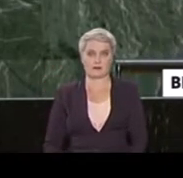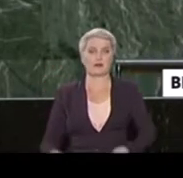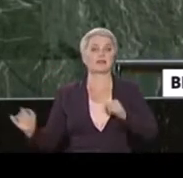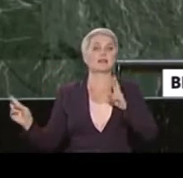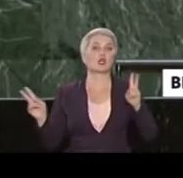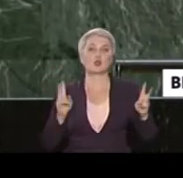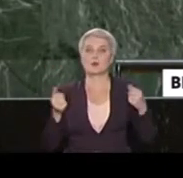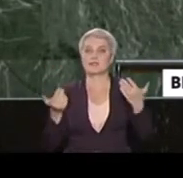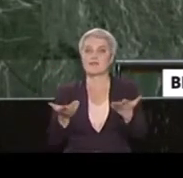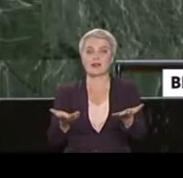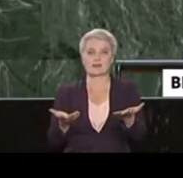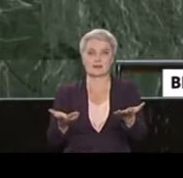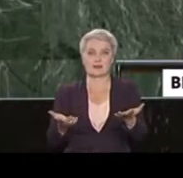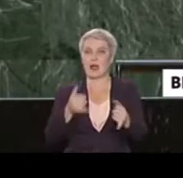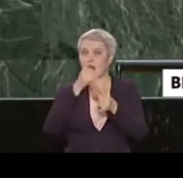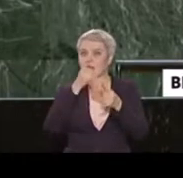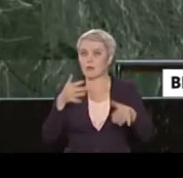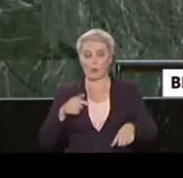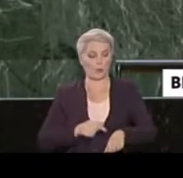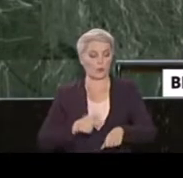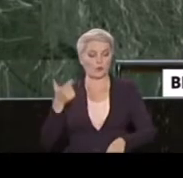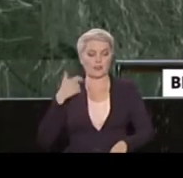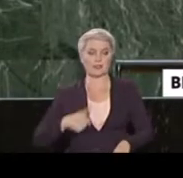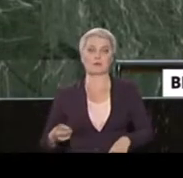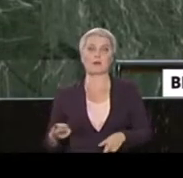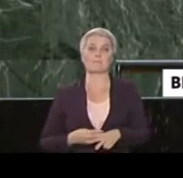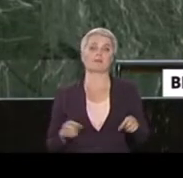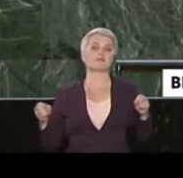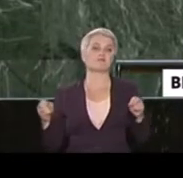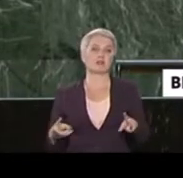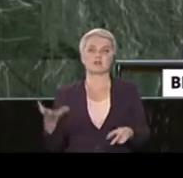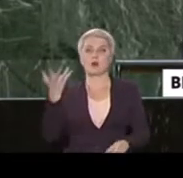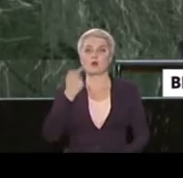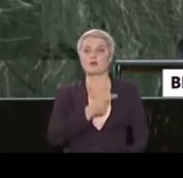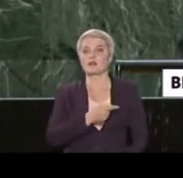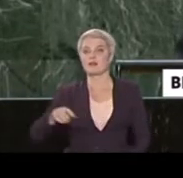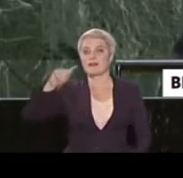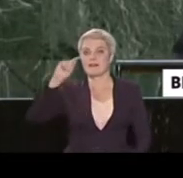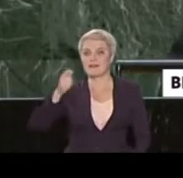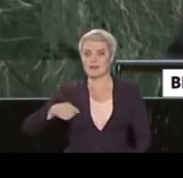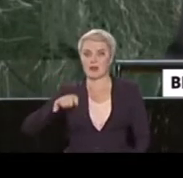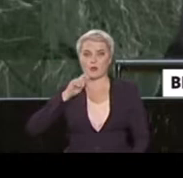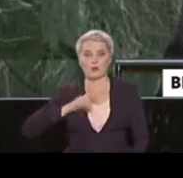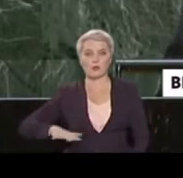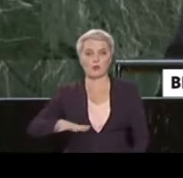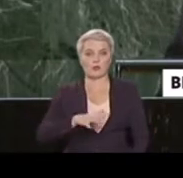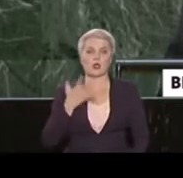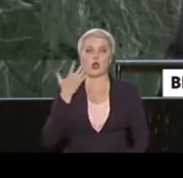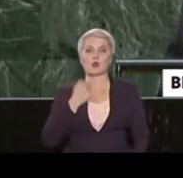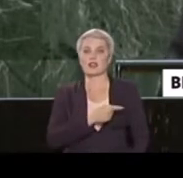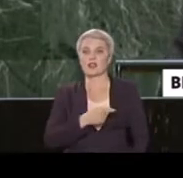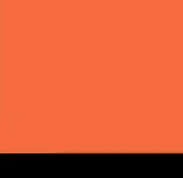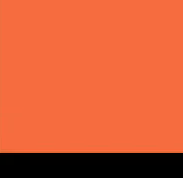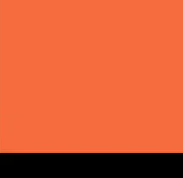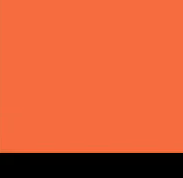Ніхто з вас не зможе почувати себе в безпеці, коли йде війна в Україні, коли йде війна в